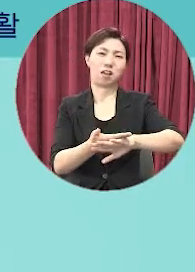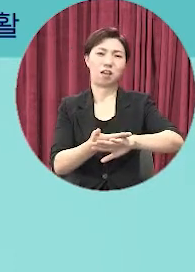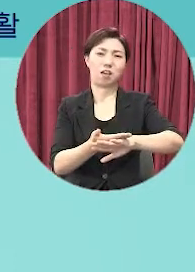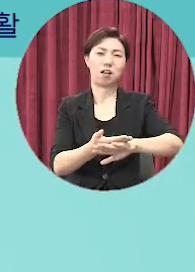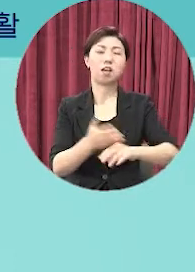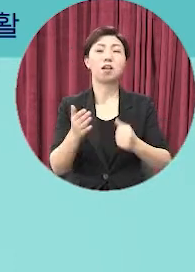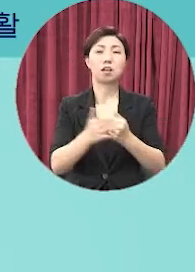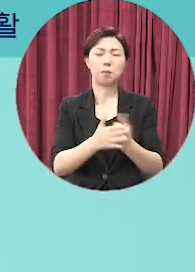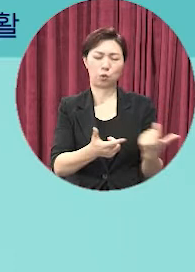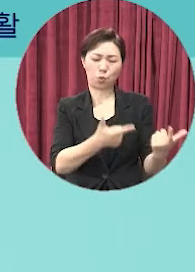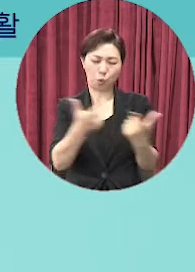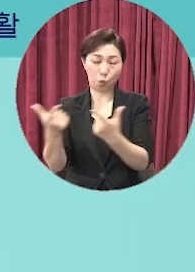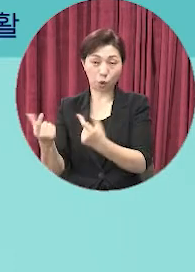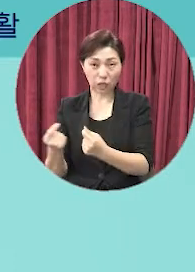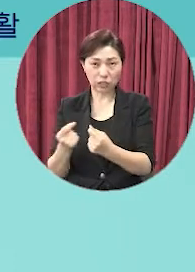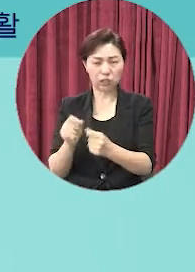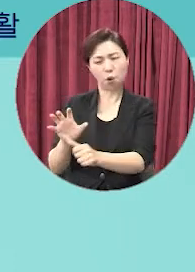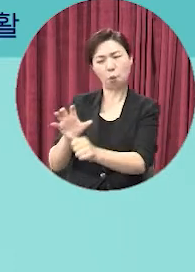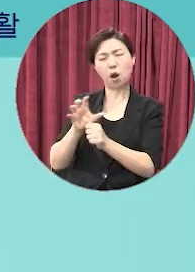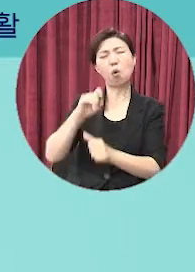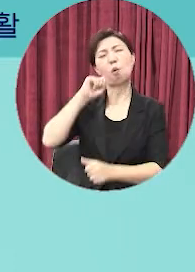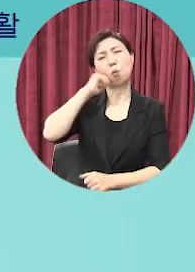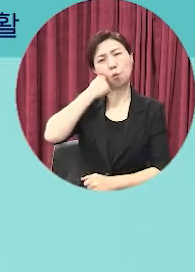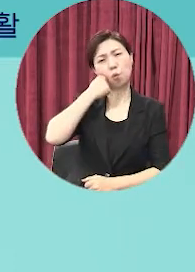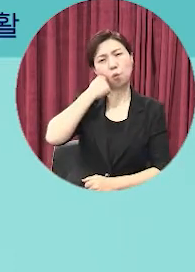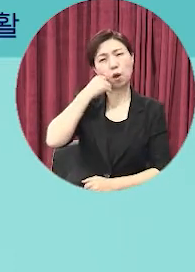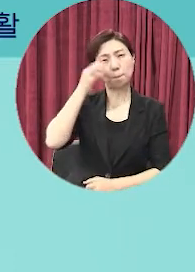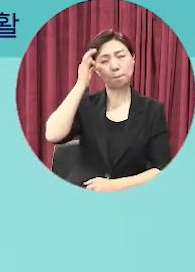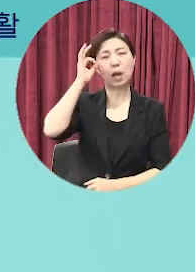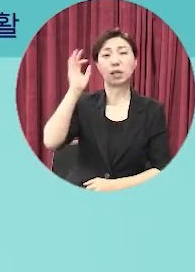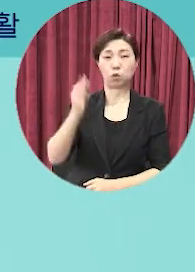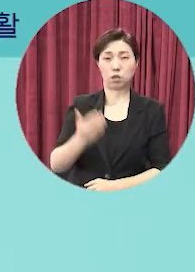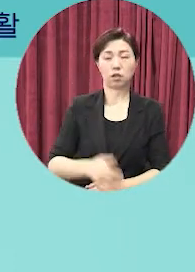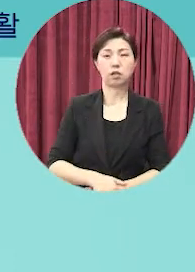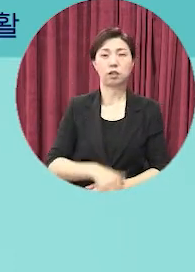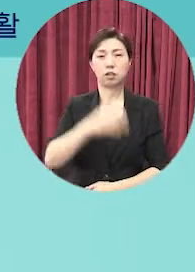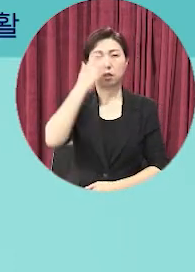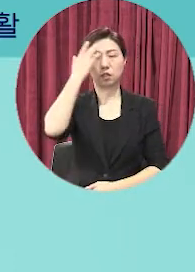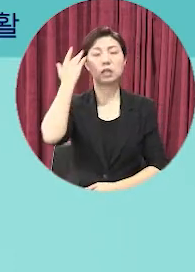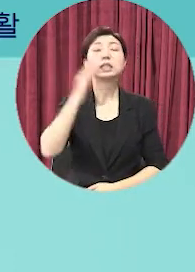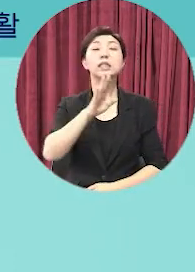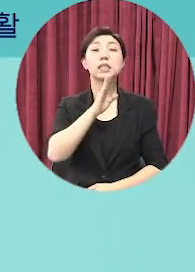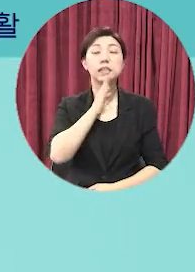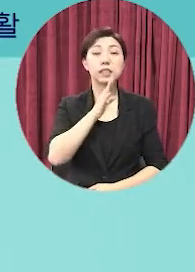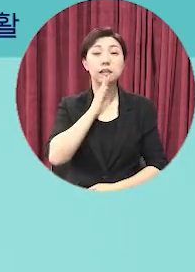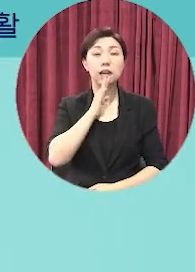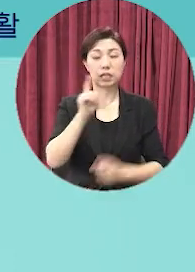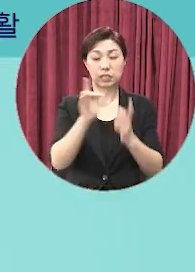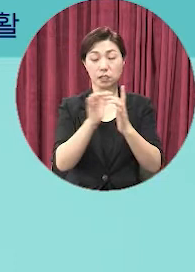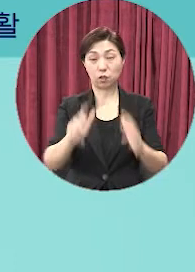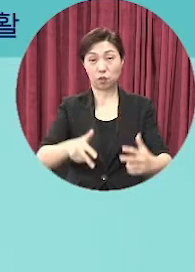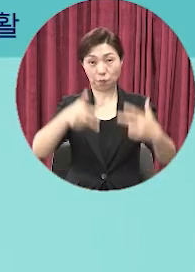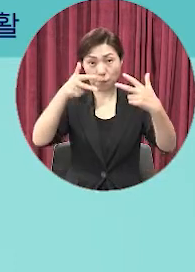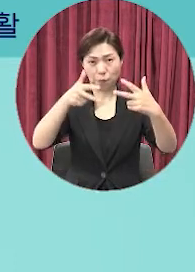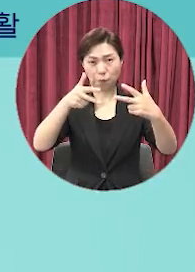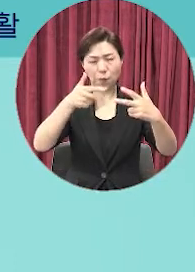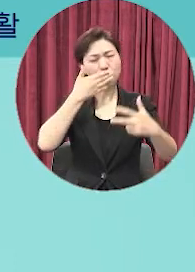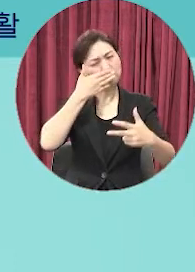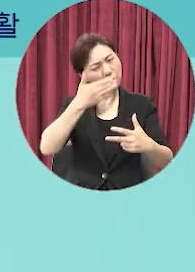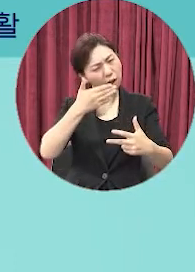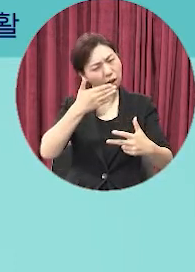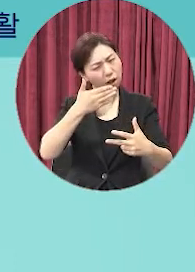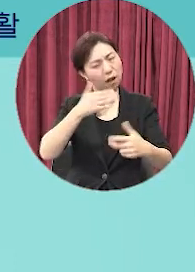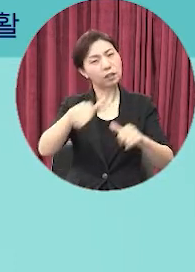어려운 것을 알게 되었습니다. 그래서 실제 비대면 서비스가 가능한 요소를 판단을 한